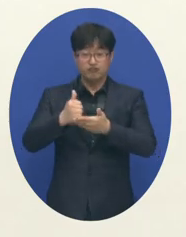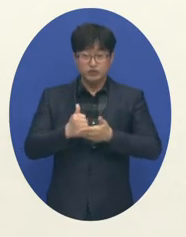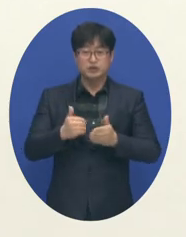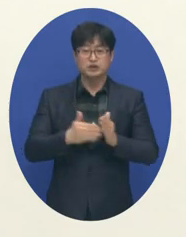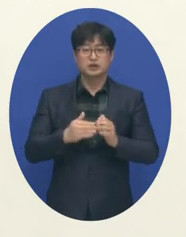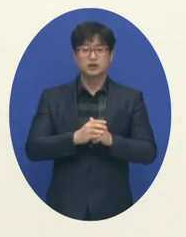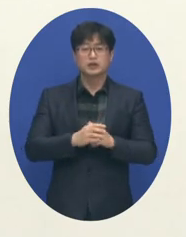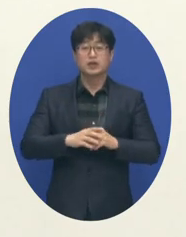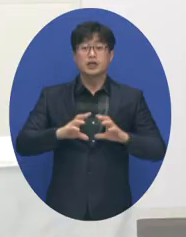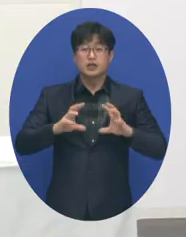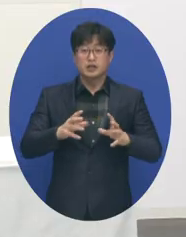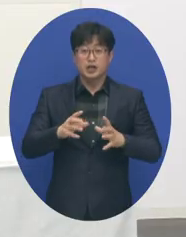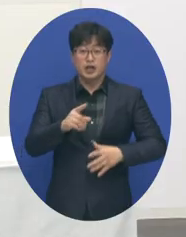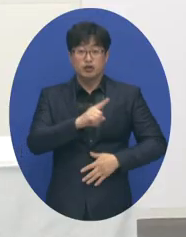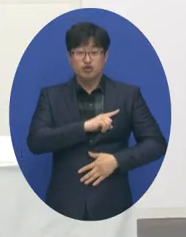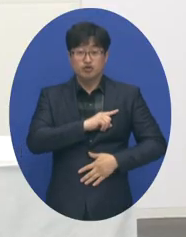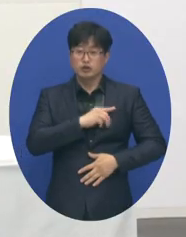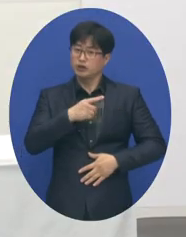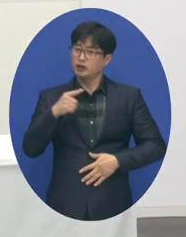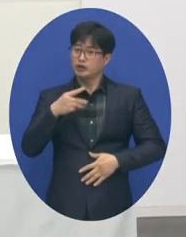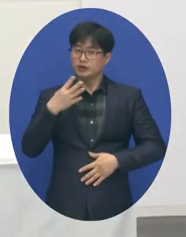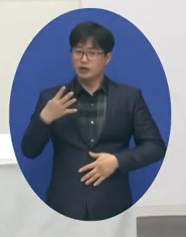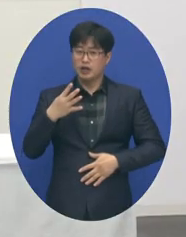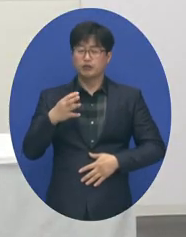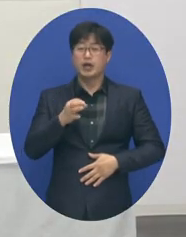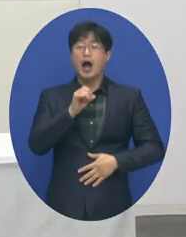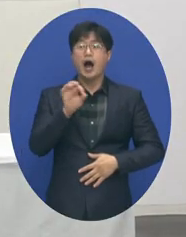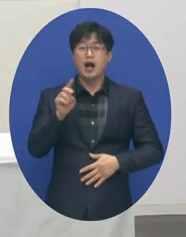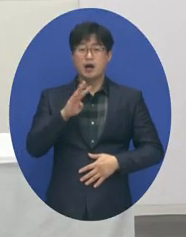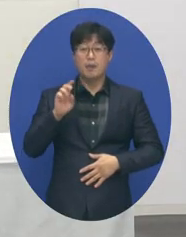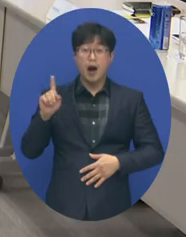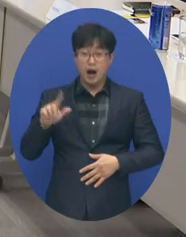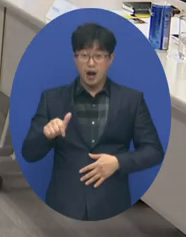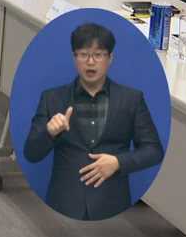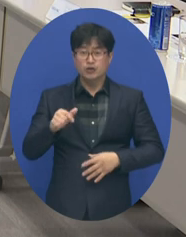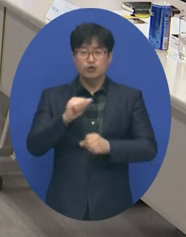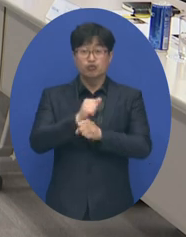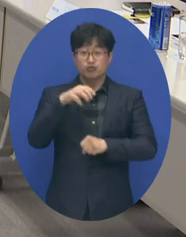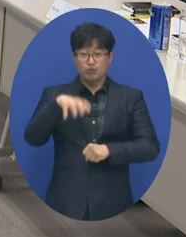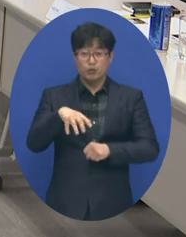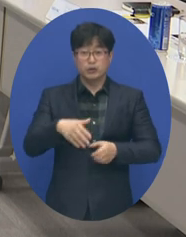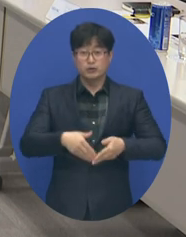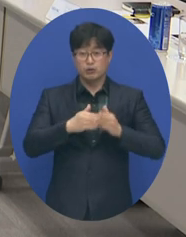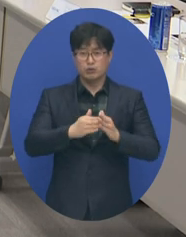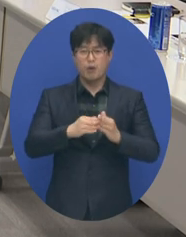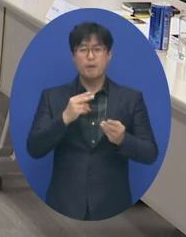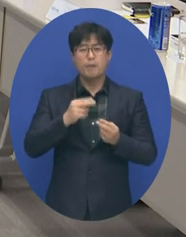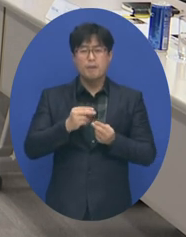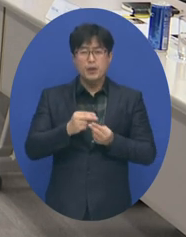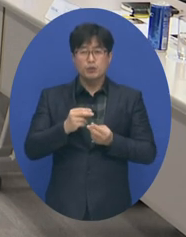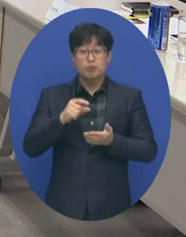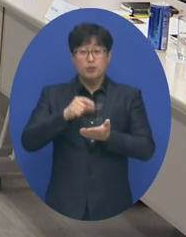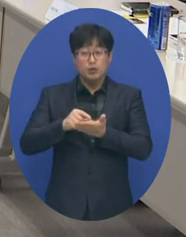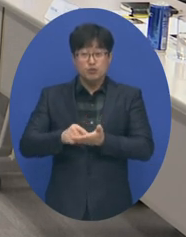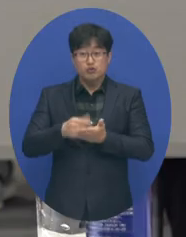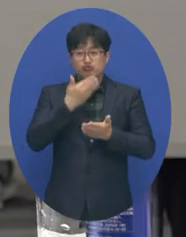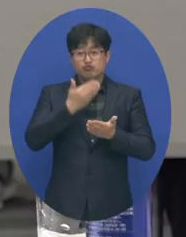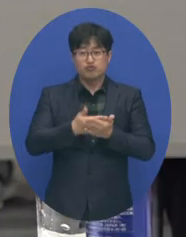세계 1위에서 4위 연구센터에 더해 알박 연구소까지 합류하며 반도체 메카로서 자리매김을 톡톡히